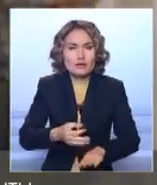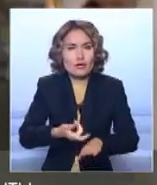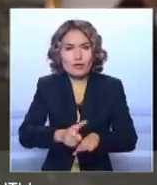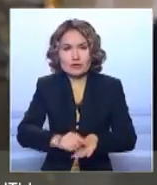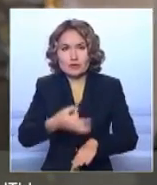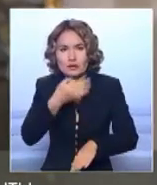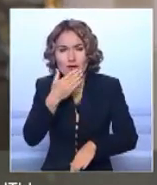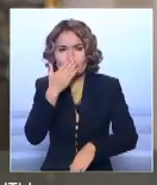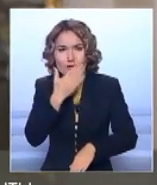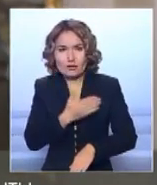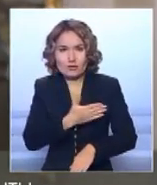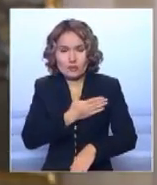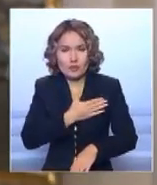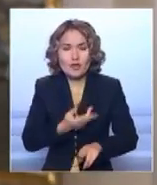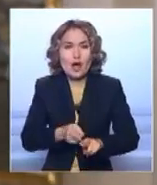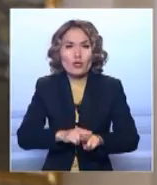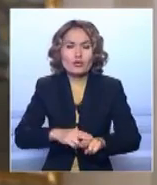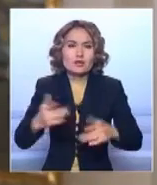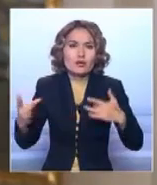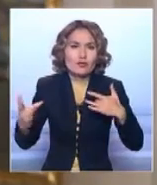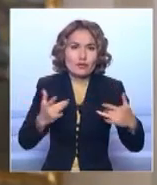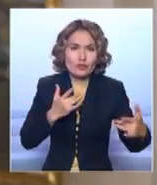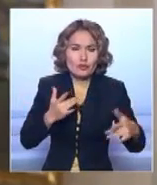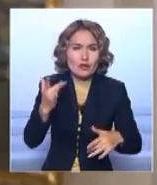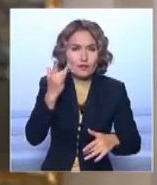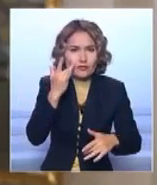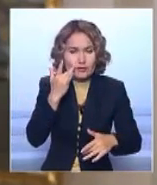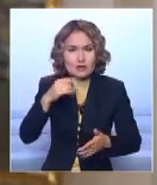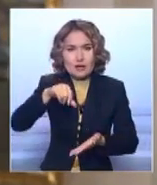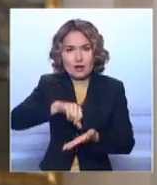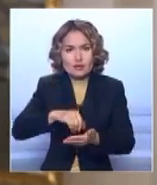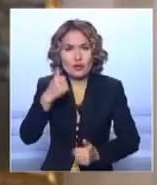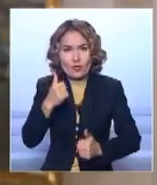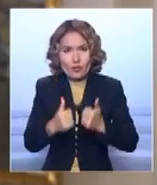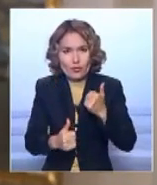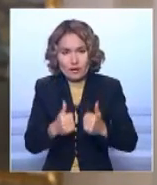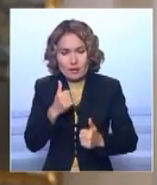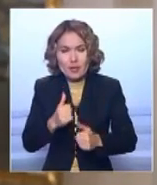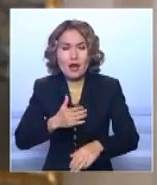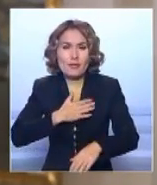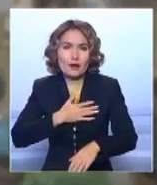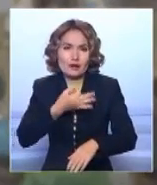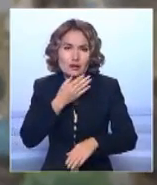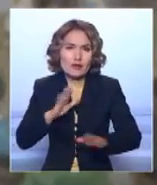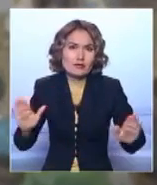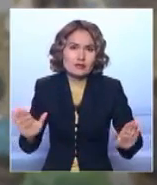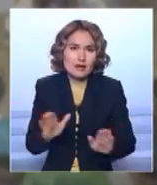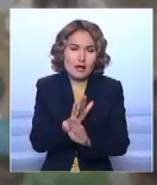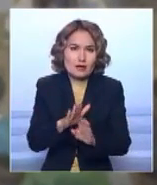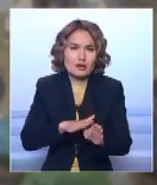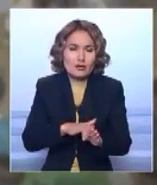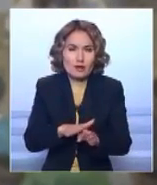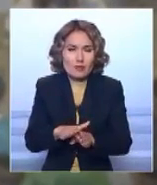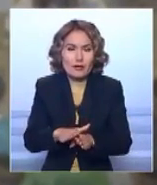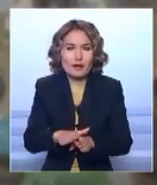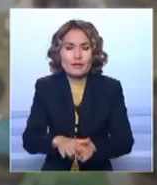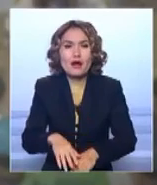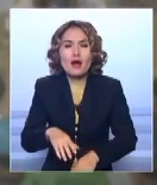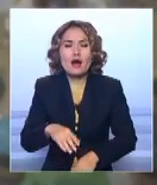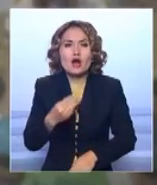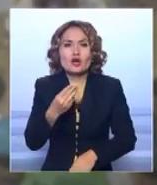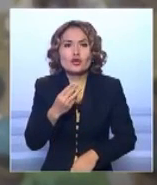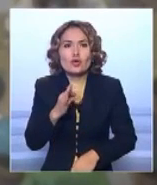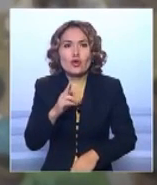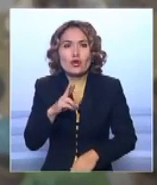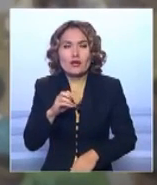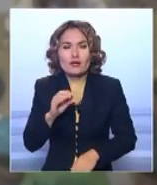тамаша ән айту өзімнің сүйікті хоббиім дейді ғой, сүйікті ісім болып табылады. Батырхан Шүкеновтың отанан әні,